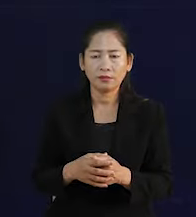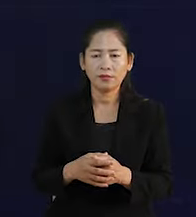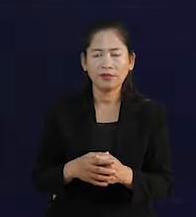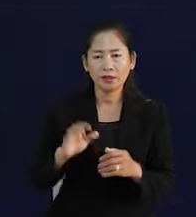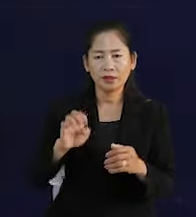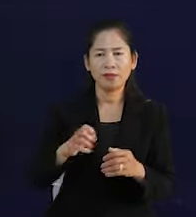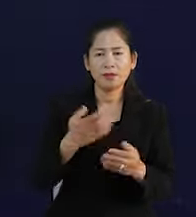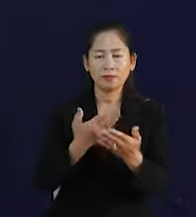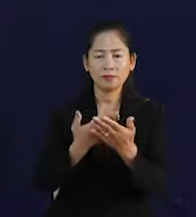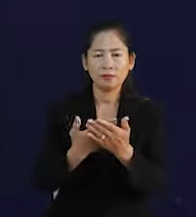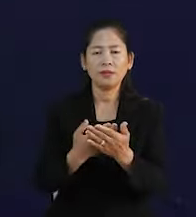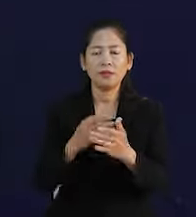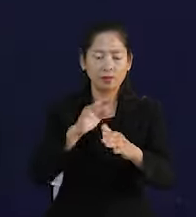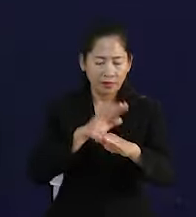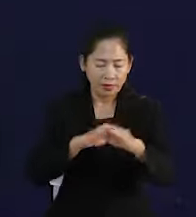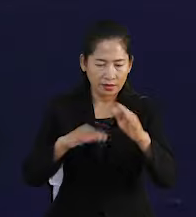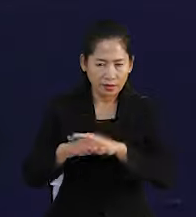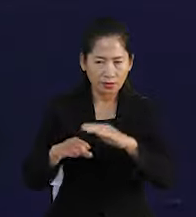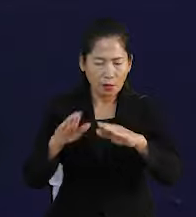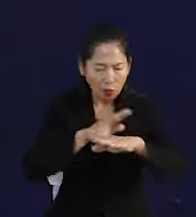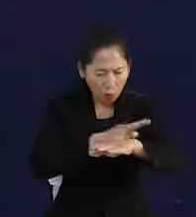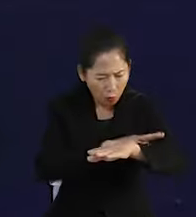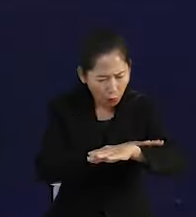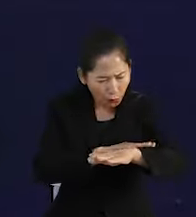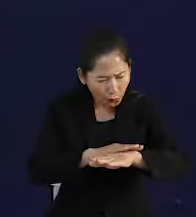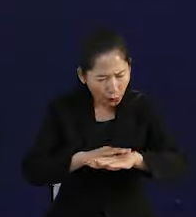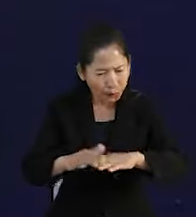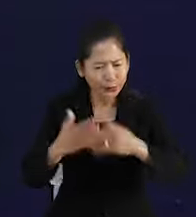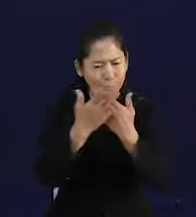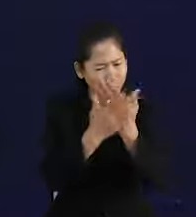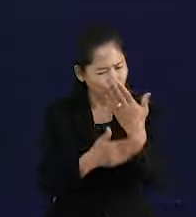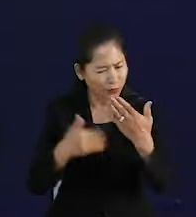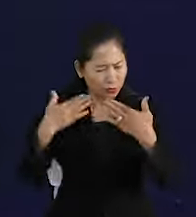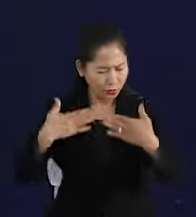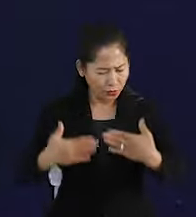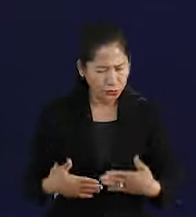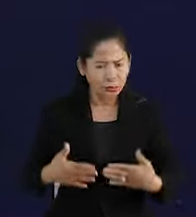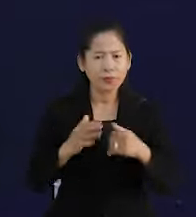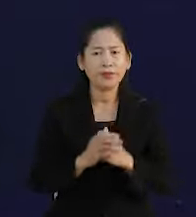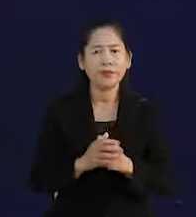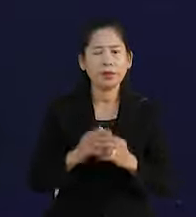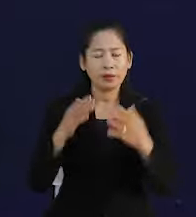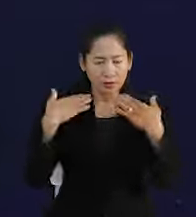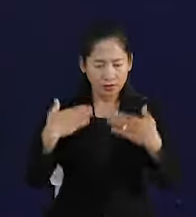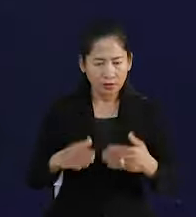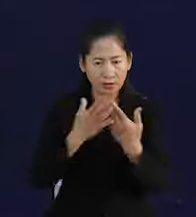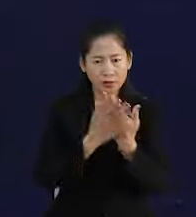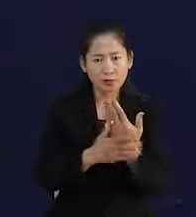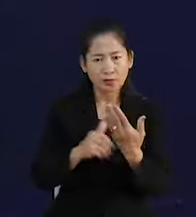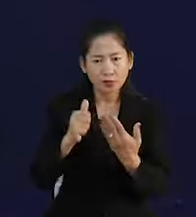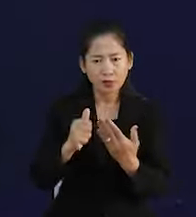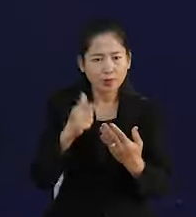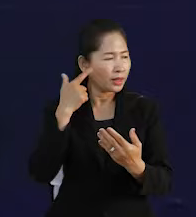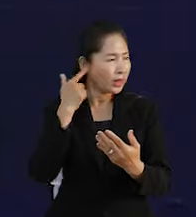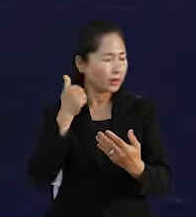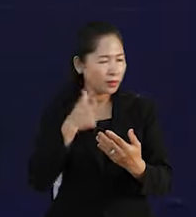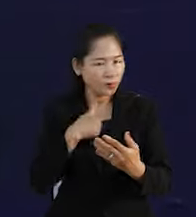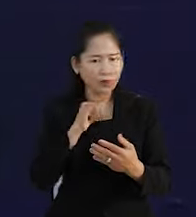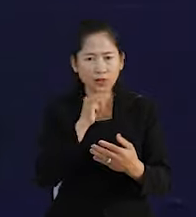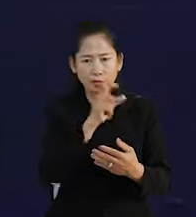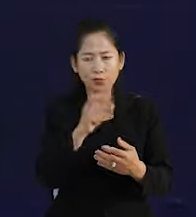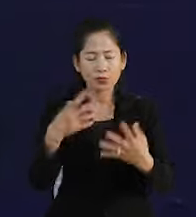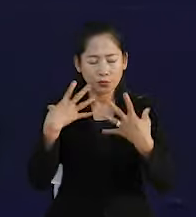ចាអរគុណកូនគាត់មានដៃជើងវែងស្រឡូនសមនឹងដងខ្លួនចាគាត់ស្លៀកពាក់សមរម្យម្ដាយរបស់ខ្ញុំ